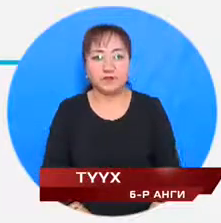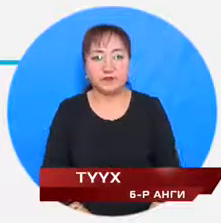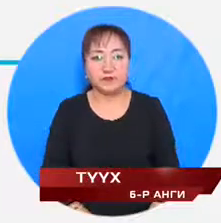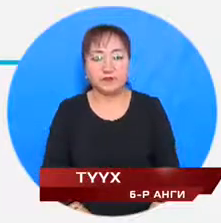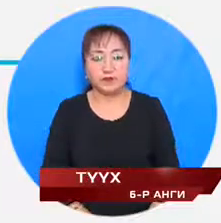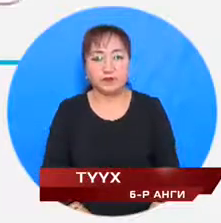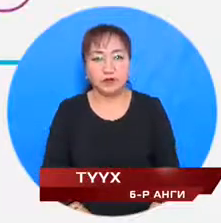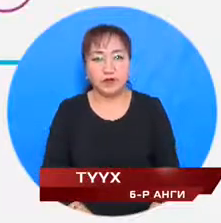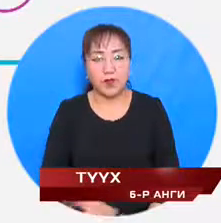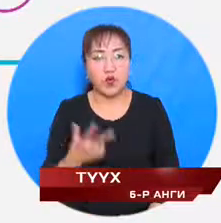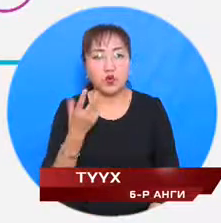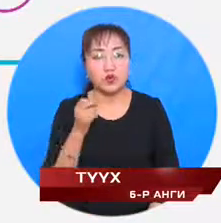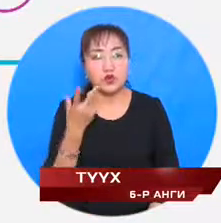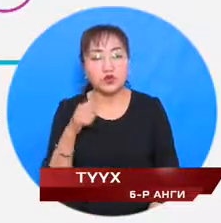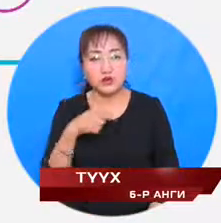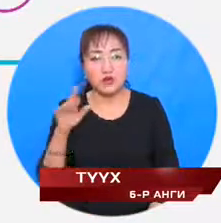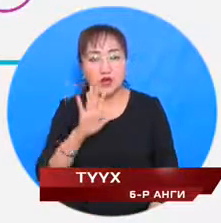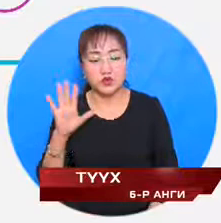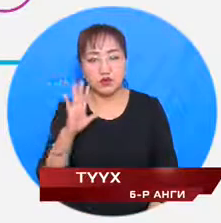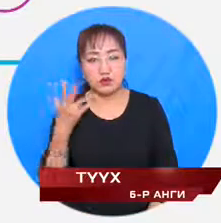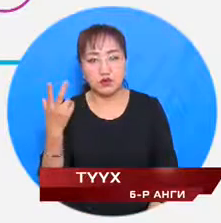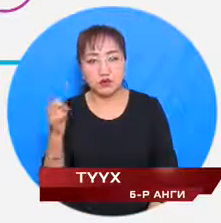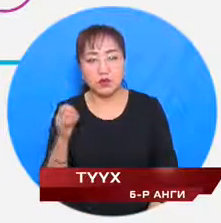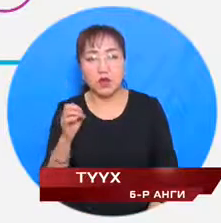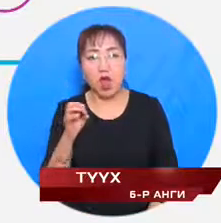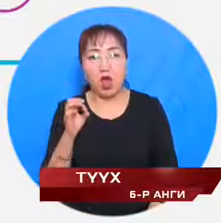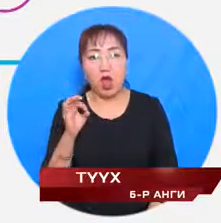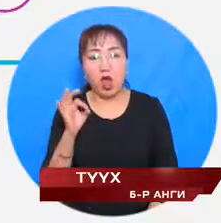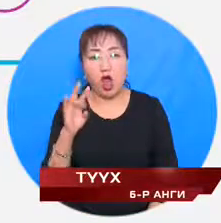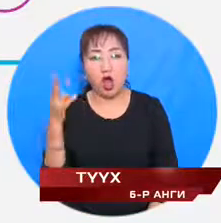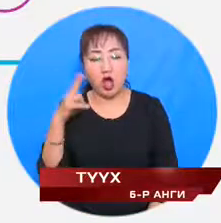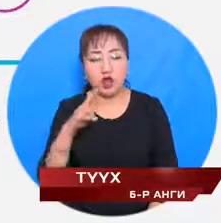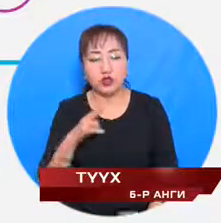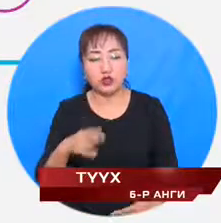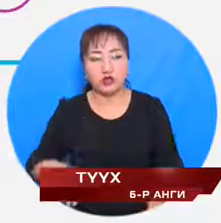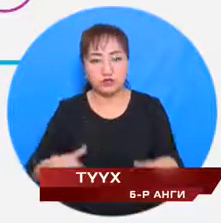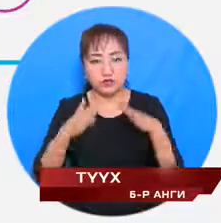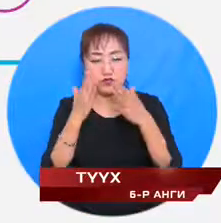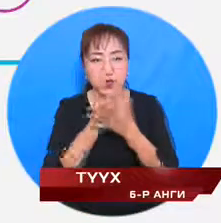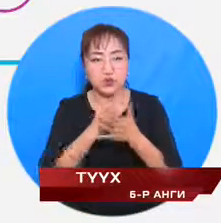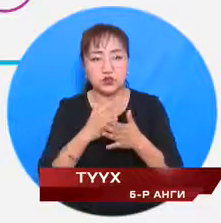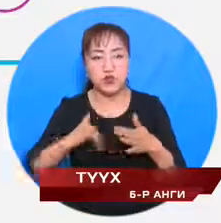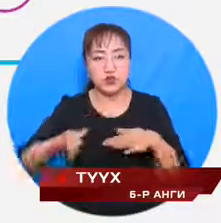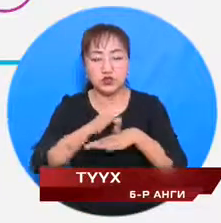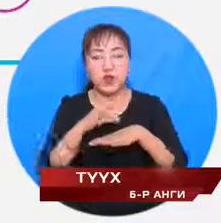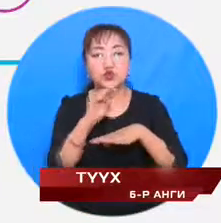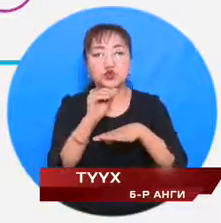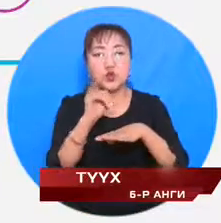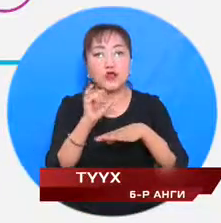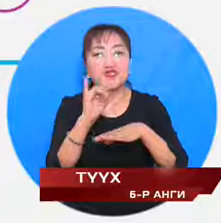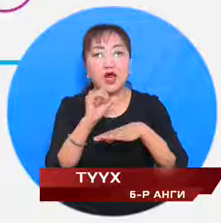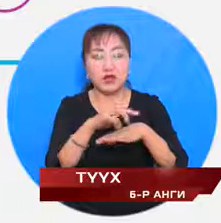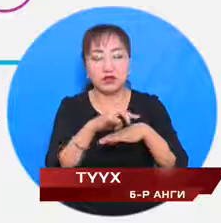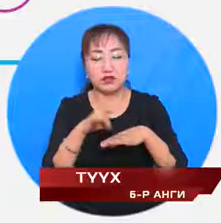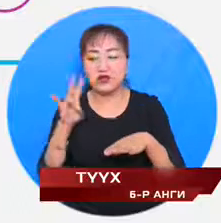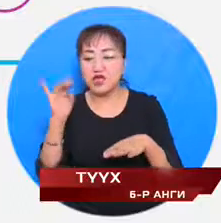За мөн 330-аас 550 оны хооронд оршин тогтносон Монголын дараагийн төрт улс байгаа. Энэ нь Жужаан буюу Нерон гэж